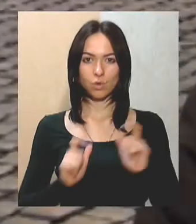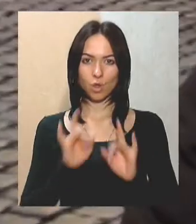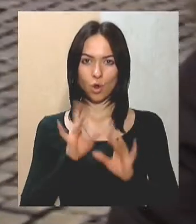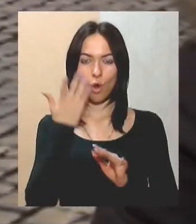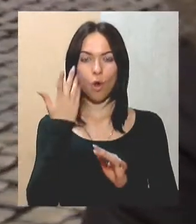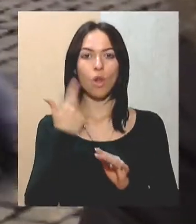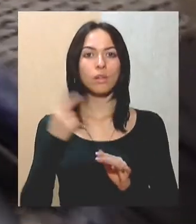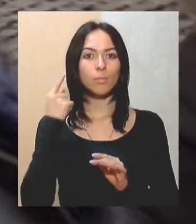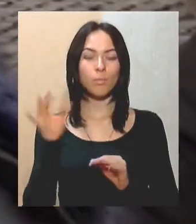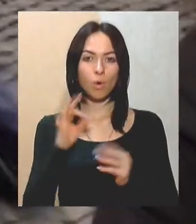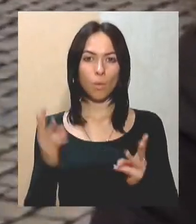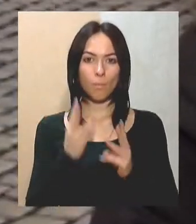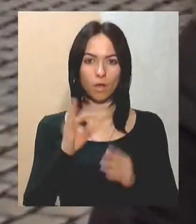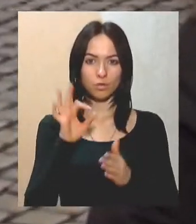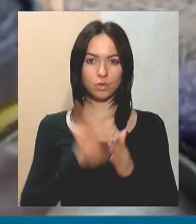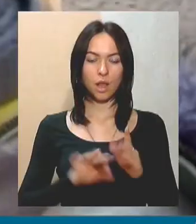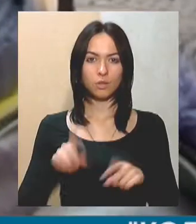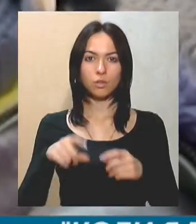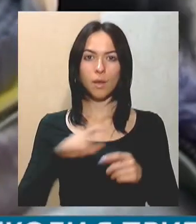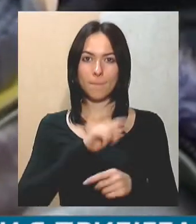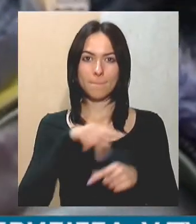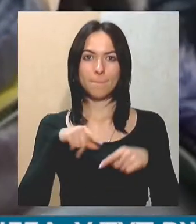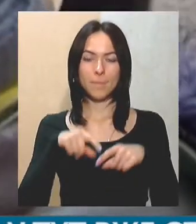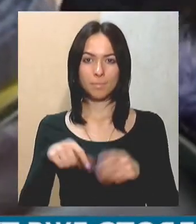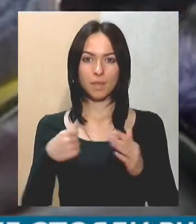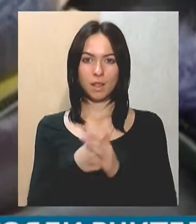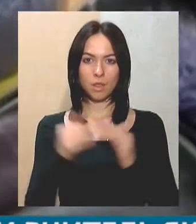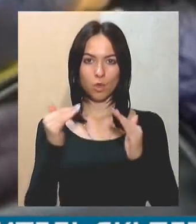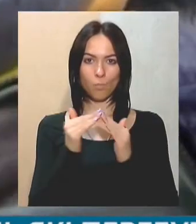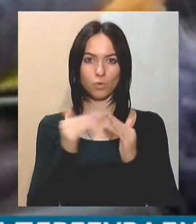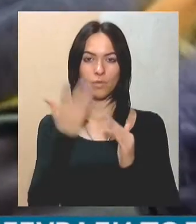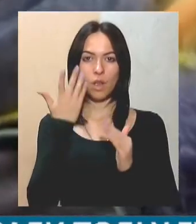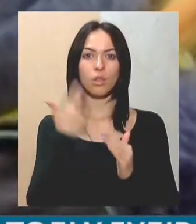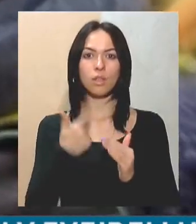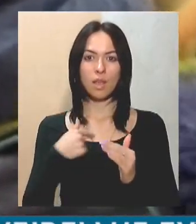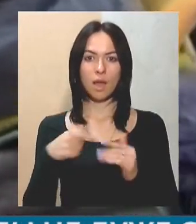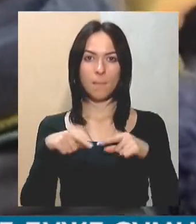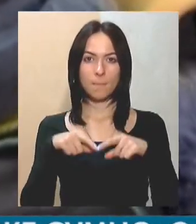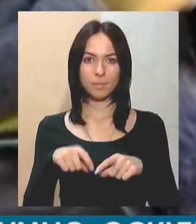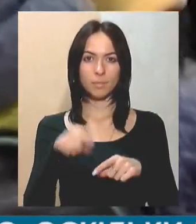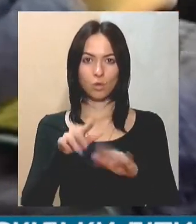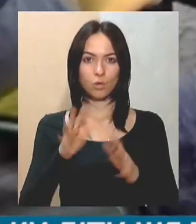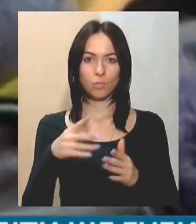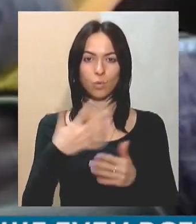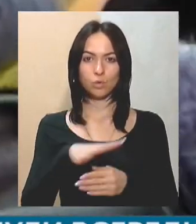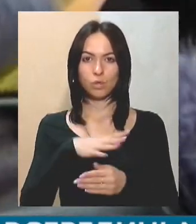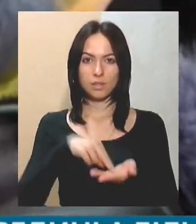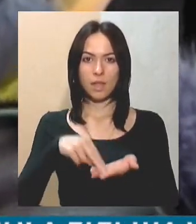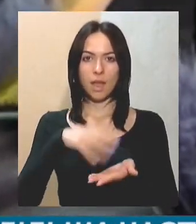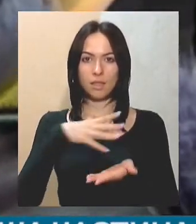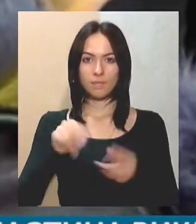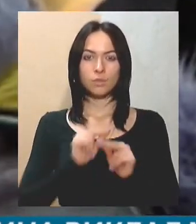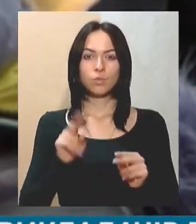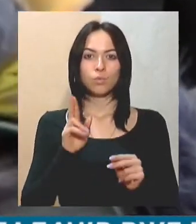про пожежу, одразу прибігла до будівлі. Коли я прибіжала, на той момент, бо тут стояли всі вчителі, ну як